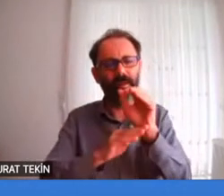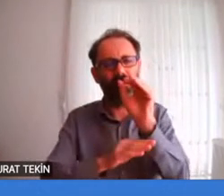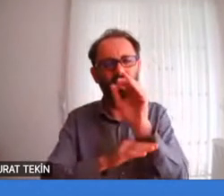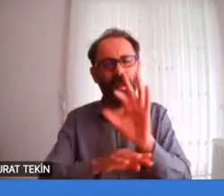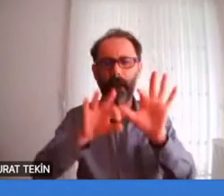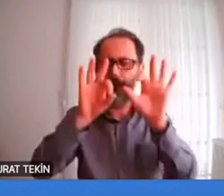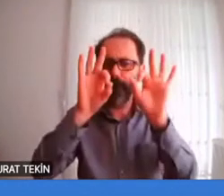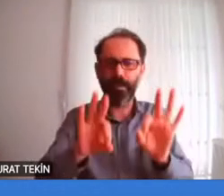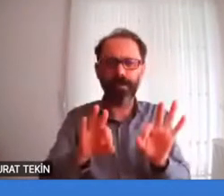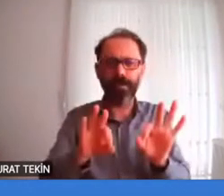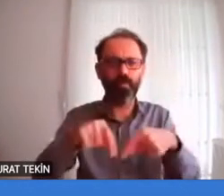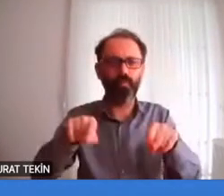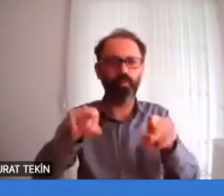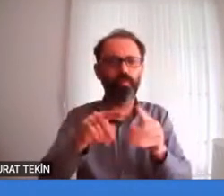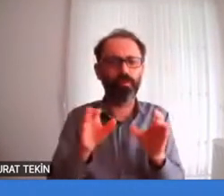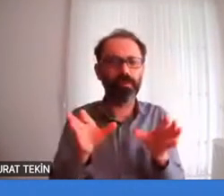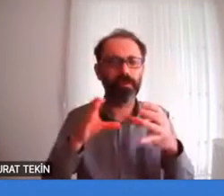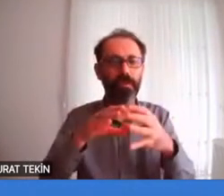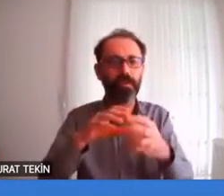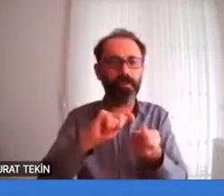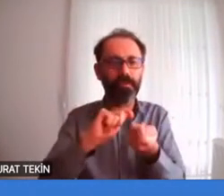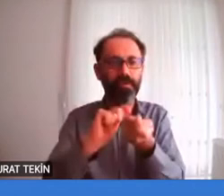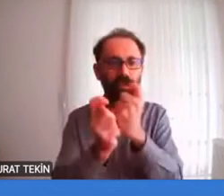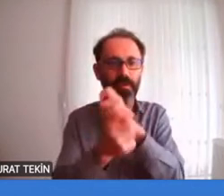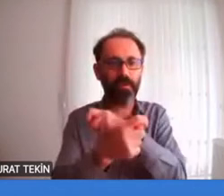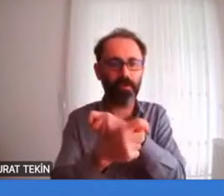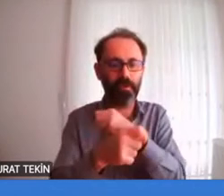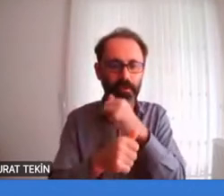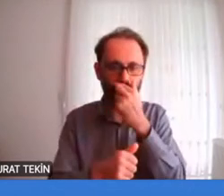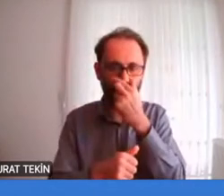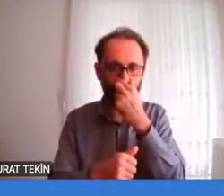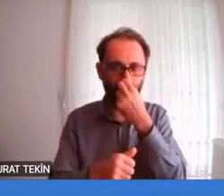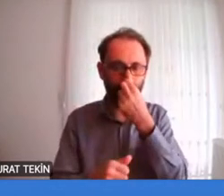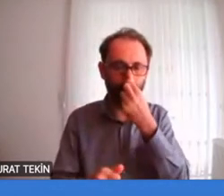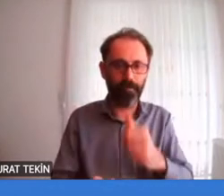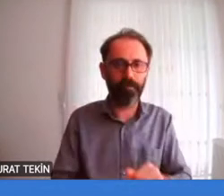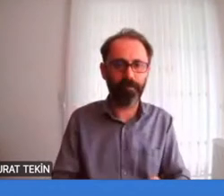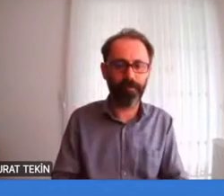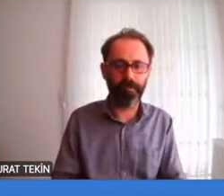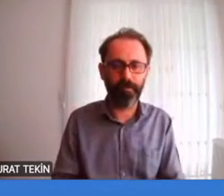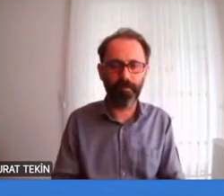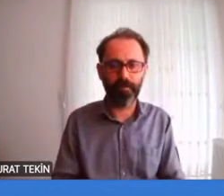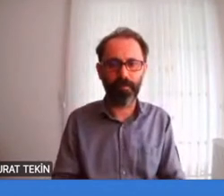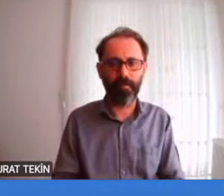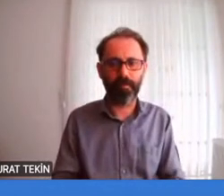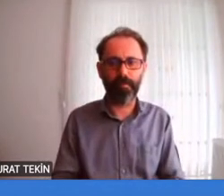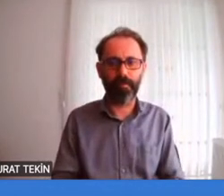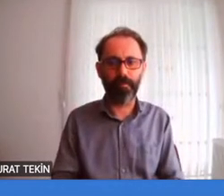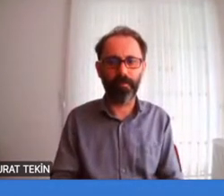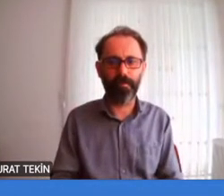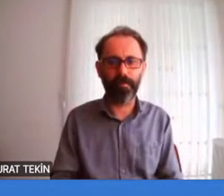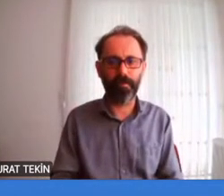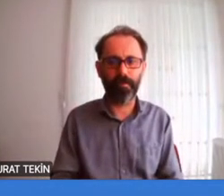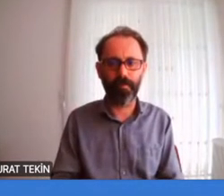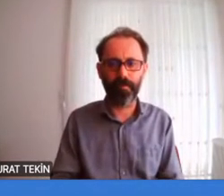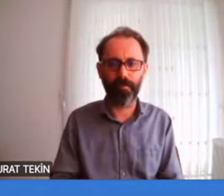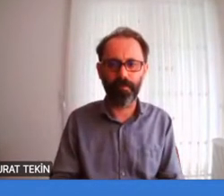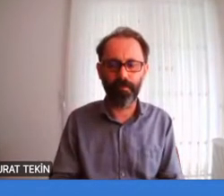mesela Fatma Gül ilk defa geldi, Berfin, keza öyle. Hiç yurt dışına bile çıkmadı bu arkadaşlarımız.